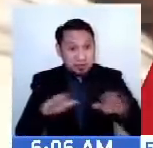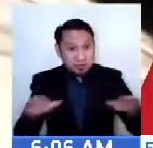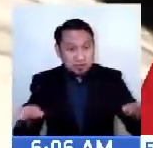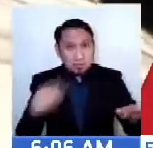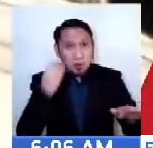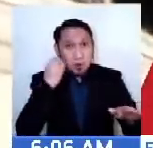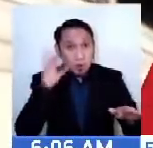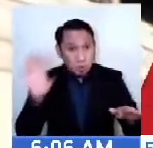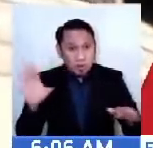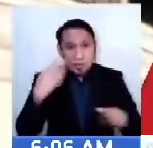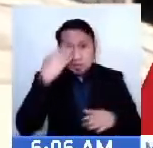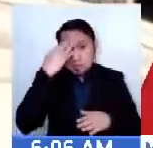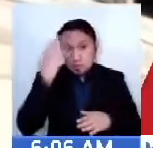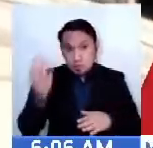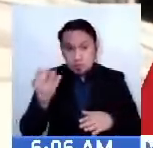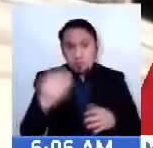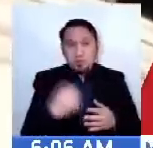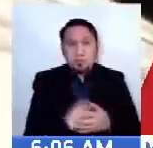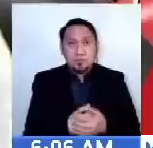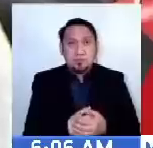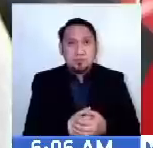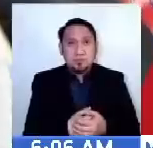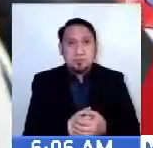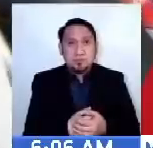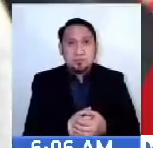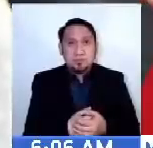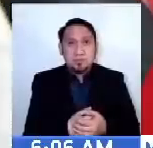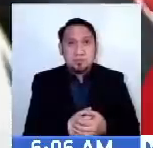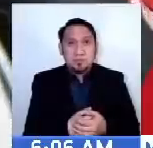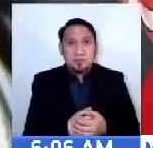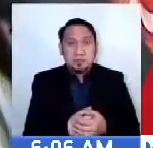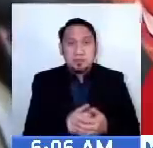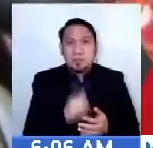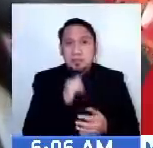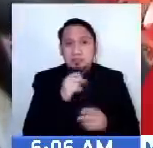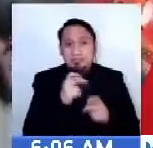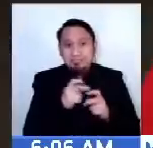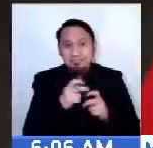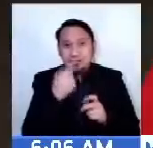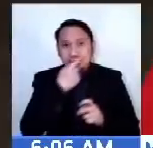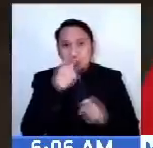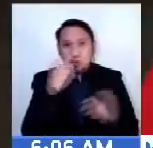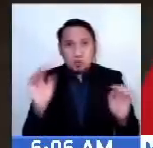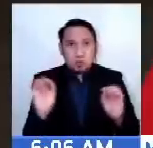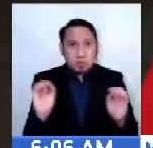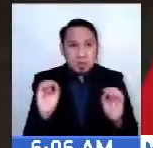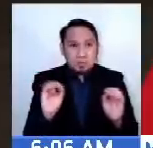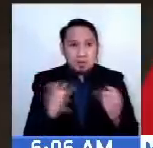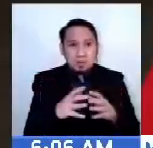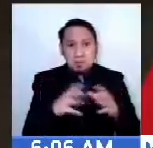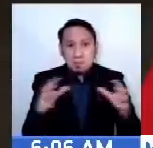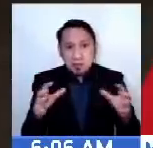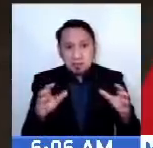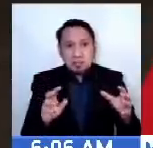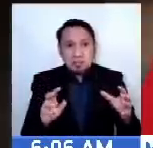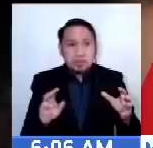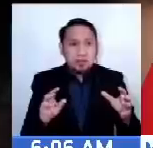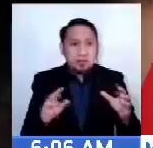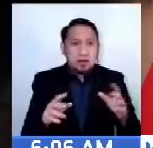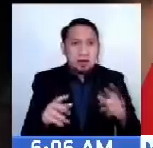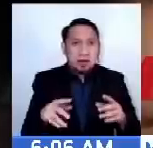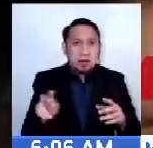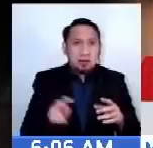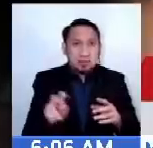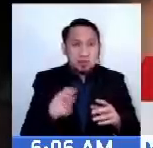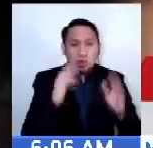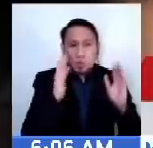matapos dumalo sa swimming party. Hindi sila nahirapang sumakay dahil walang ganong pasahero kanina. Pero panawagan niya, sana balik na yung